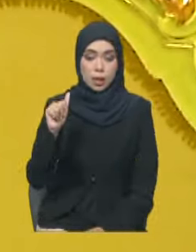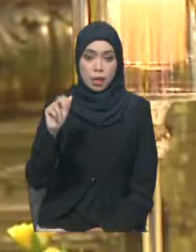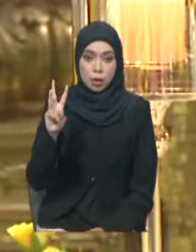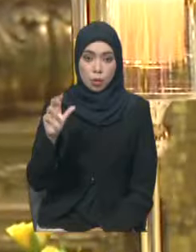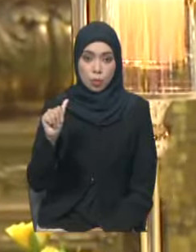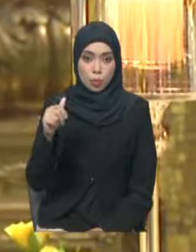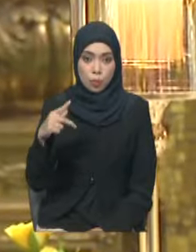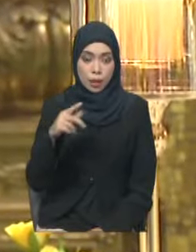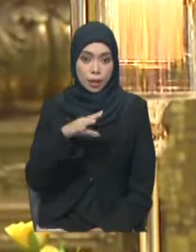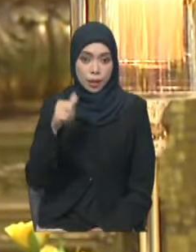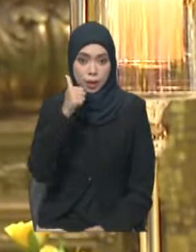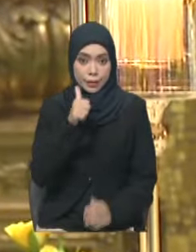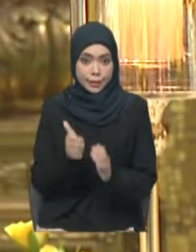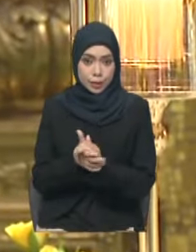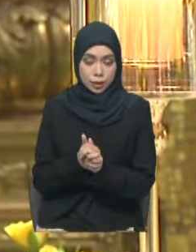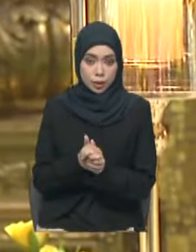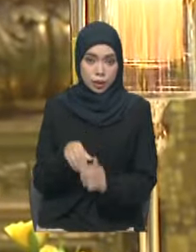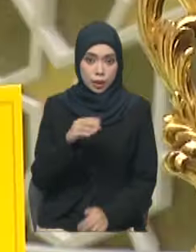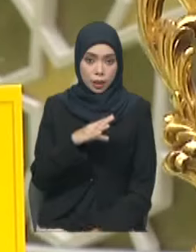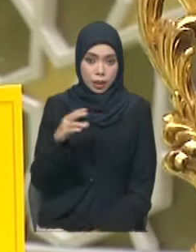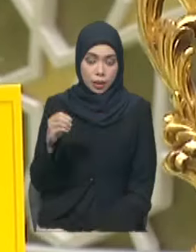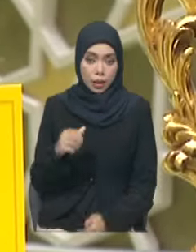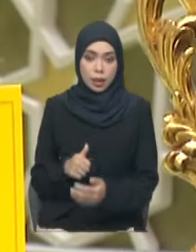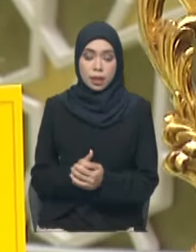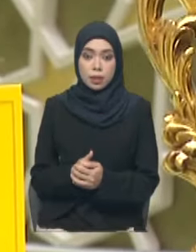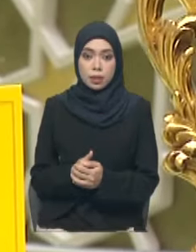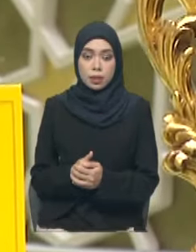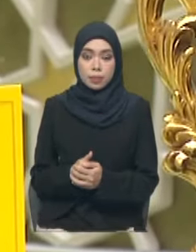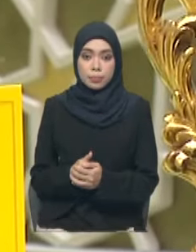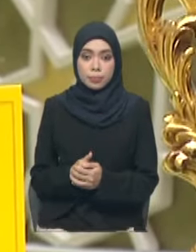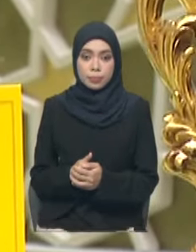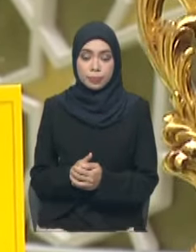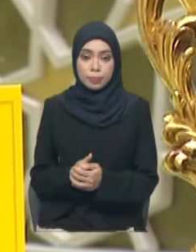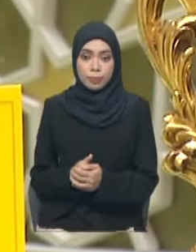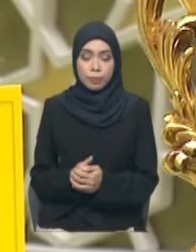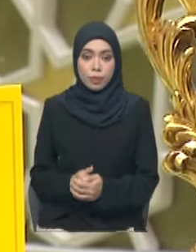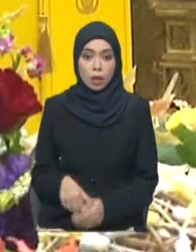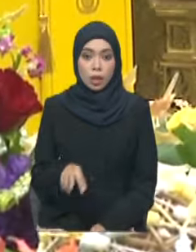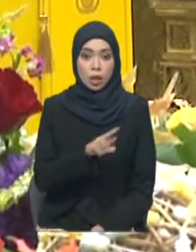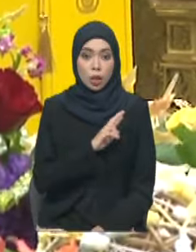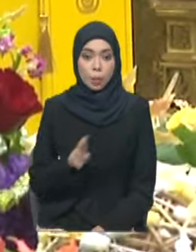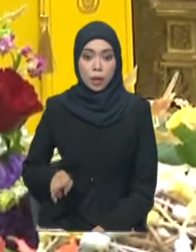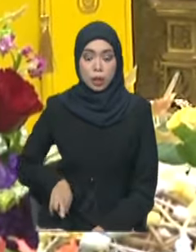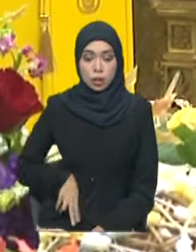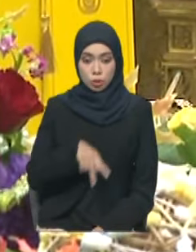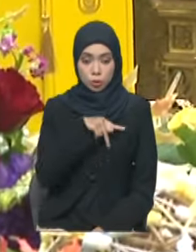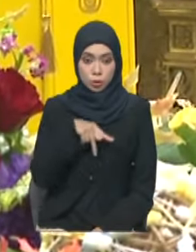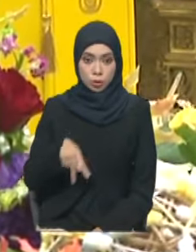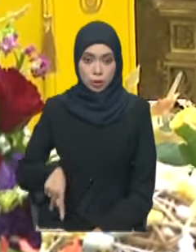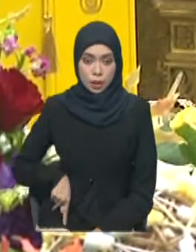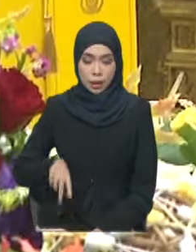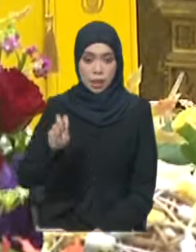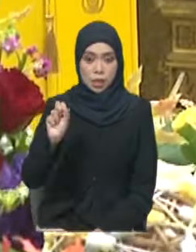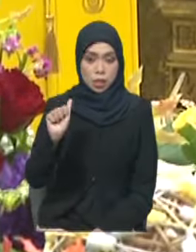Seri Datuk Amar Hajah Jumaani binti Tun Tuanku Haji Bujang. His Royal Highness Prince Faisal bin Saud bin